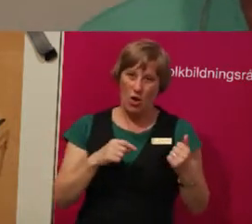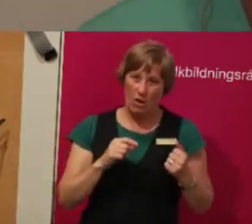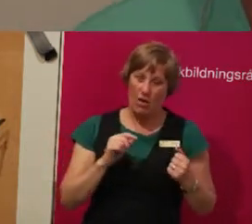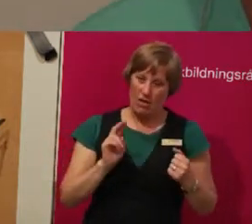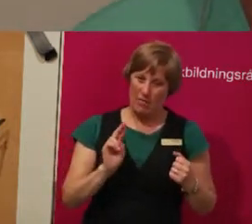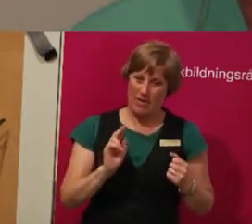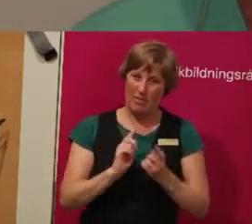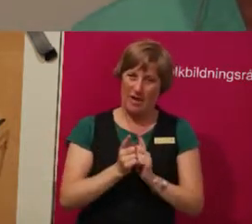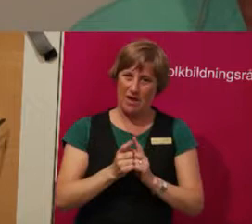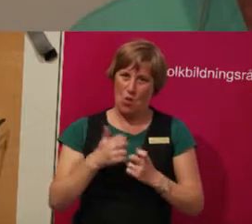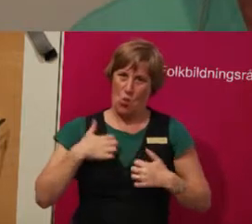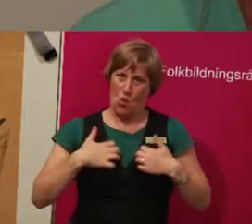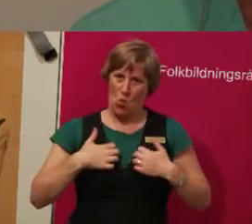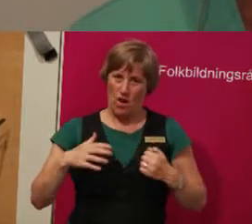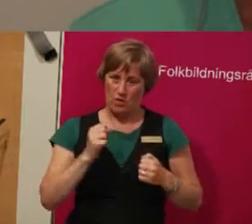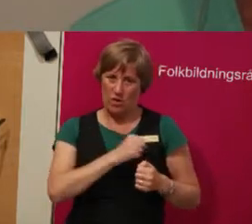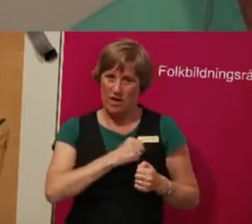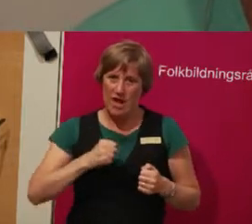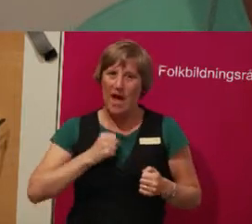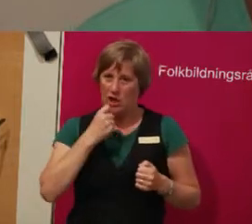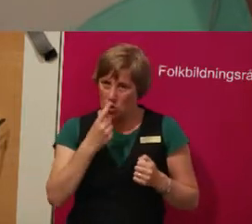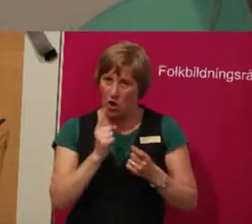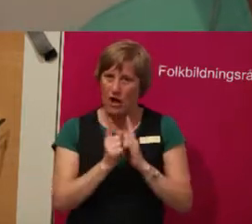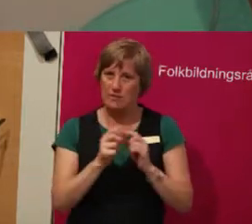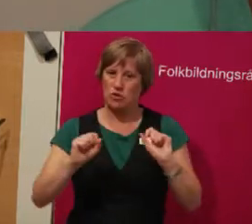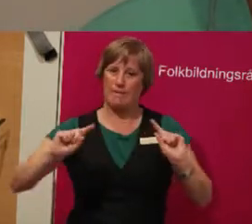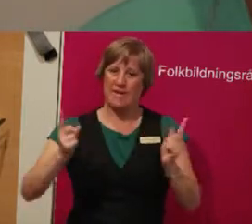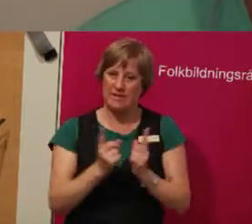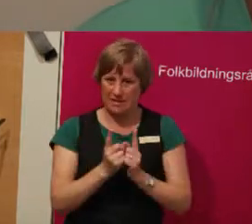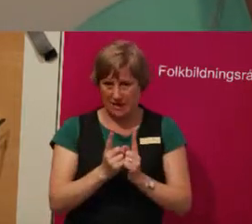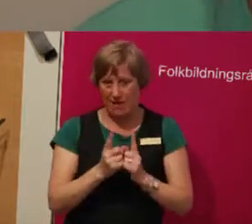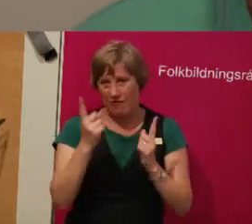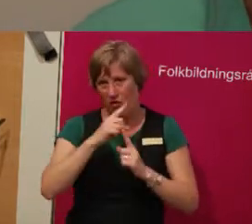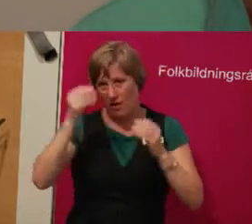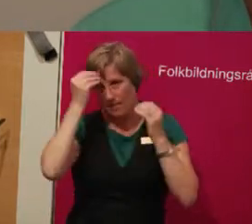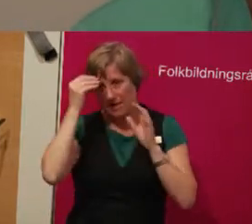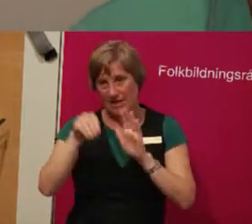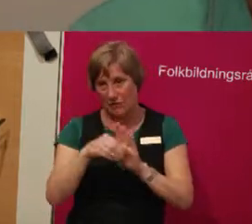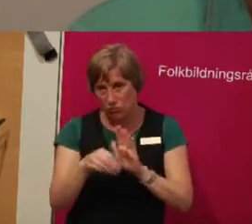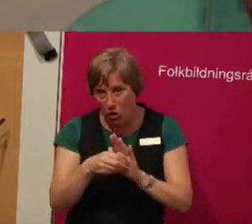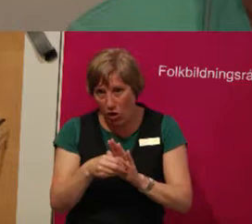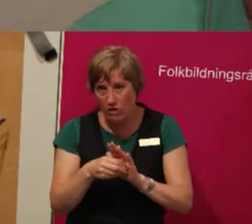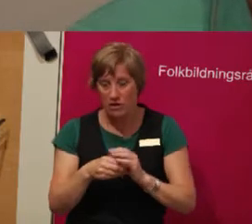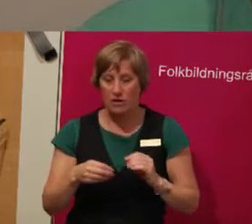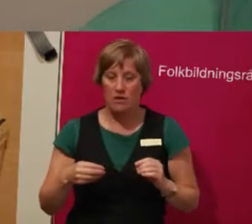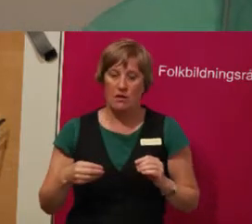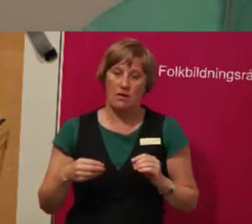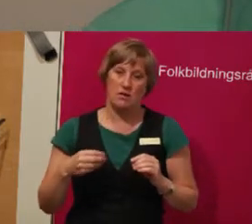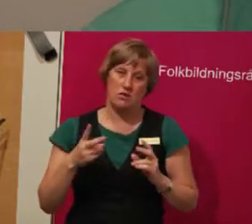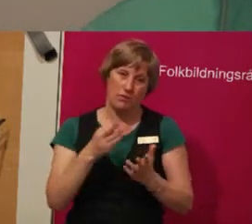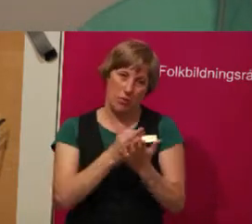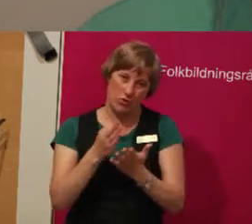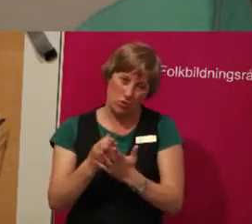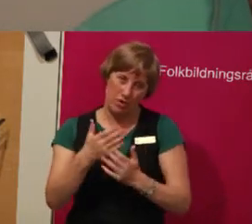regeringen att man faktiskt skulle börja skära i folkbildningsanslaget och att man inte skulle fullfölja det som vi redan hade startat med folkbildningspropositionen som